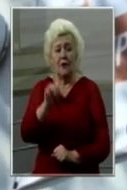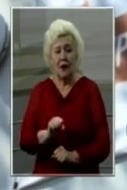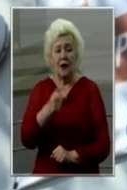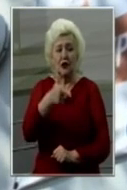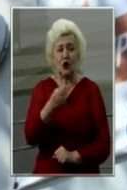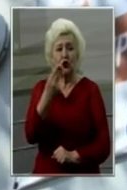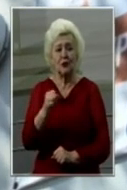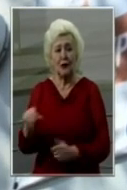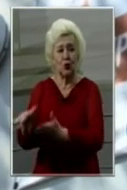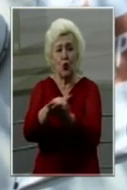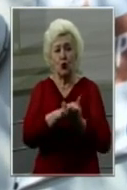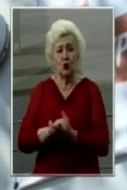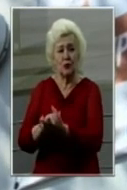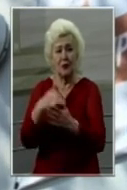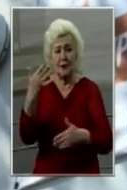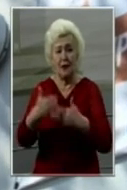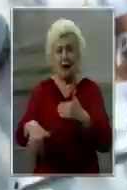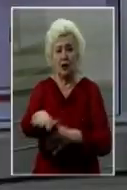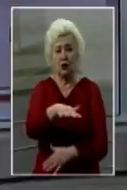Григорій Шматко, Суспільне, Херсон.